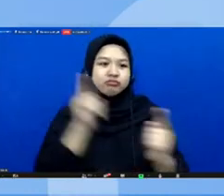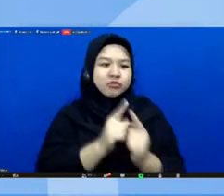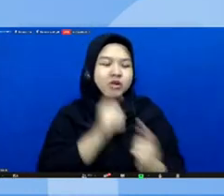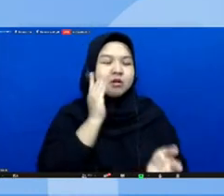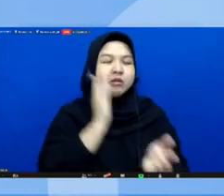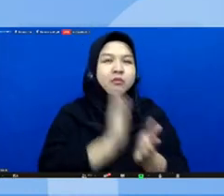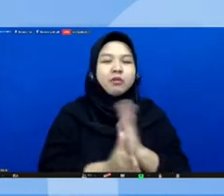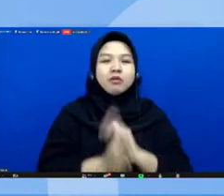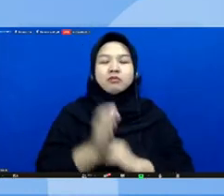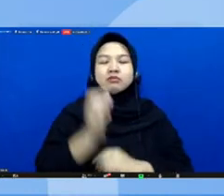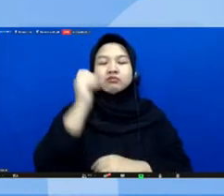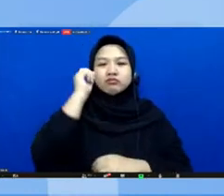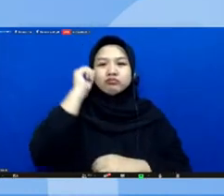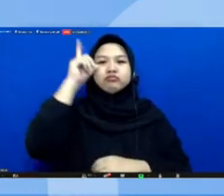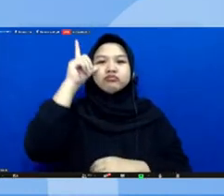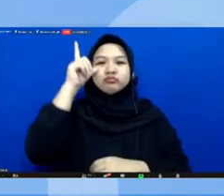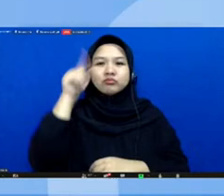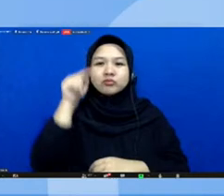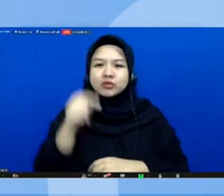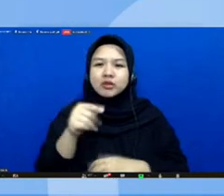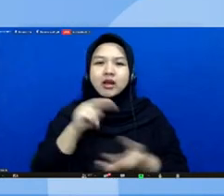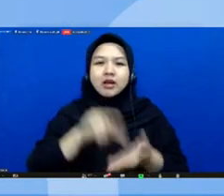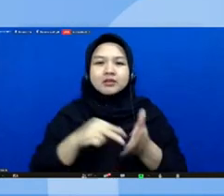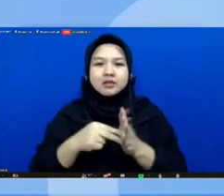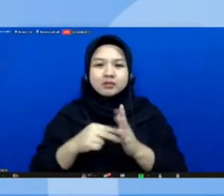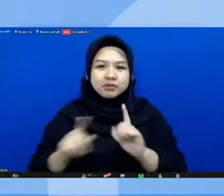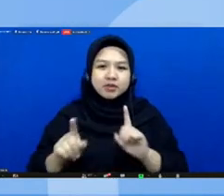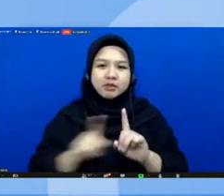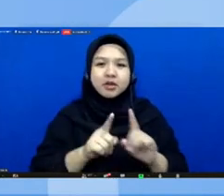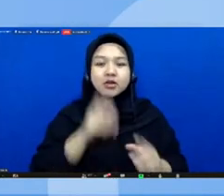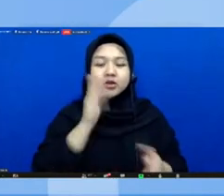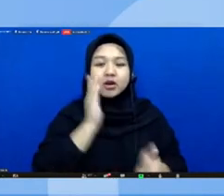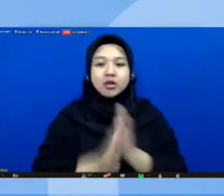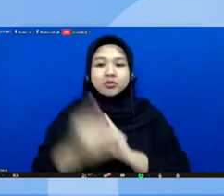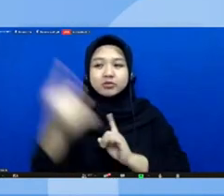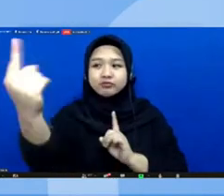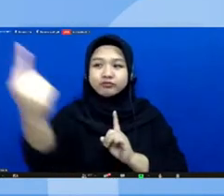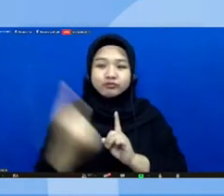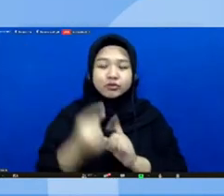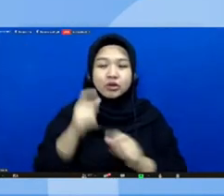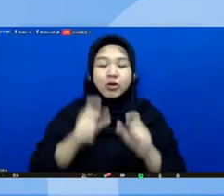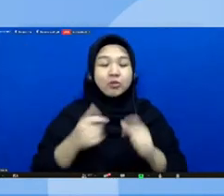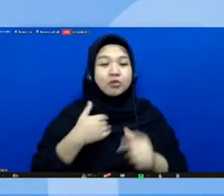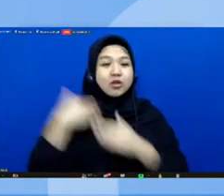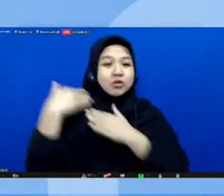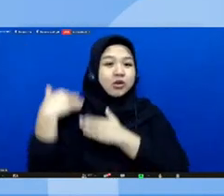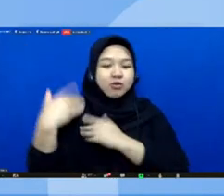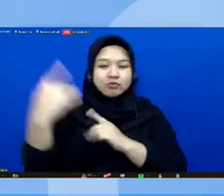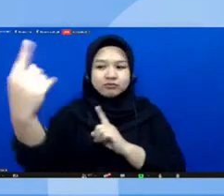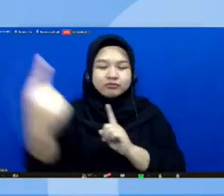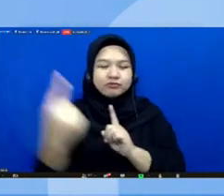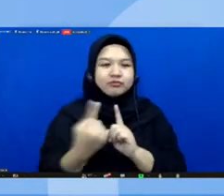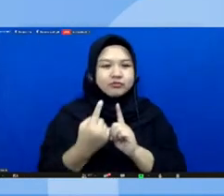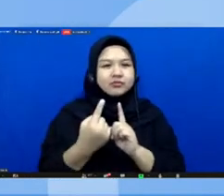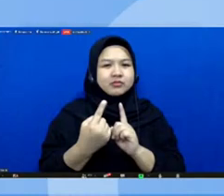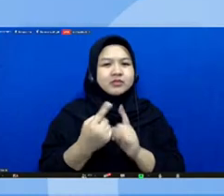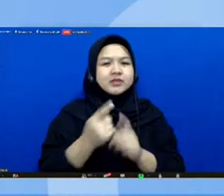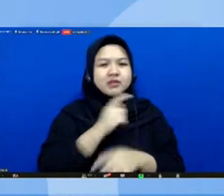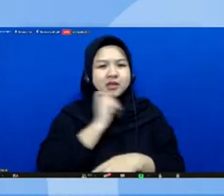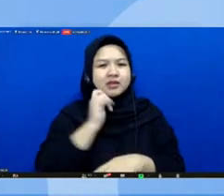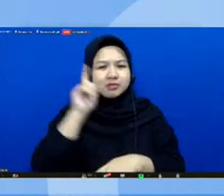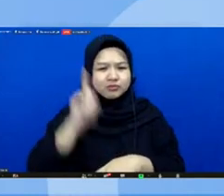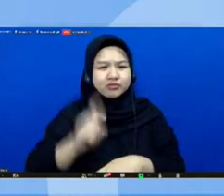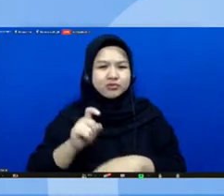memahami. Artinya di sini memang faktor pendampingan dan kehadiran langsung oleh otoritas-otoritas terkait untuk penanganan COVID-19 sangat-sangat